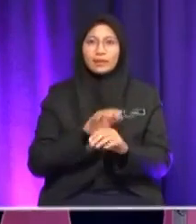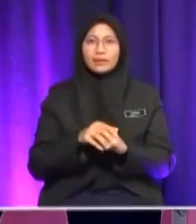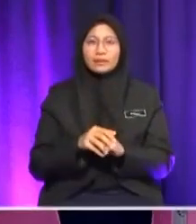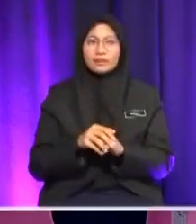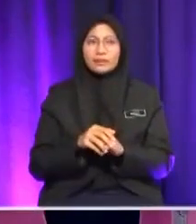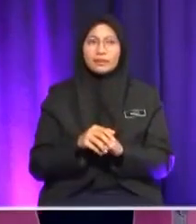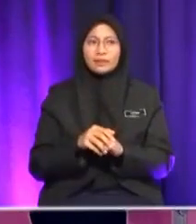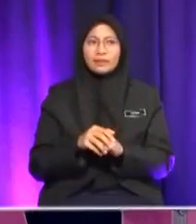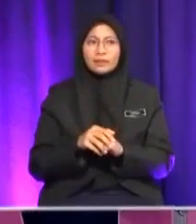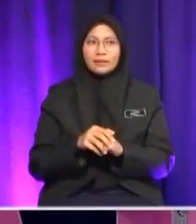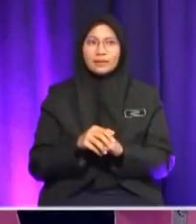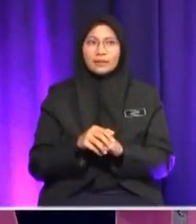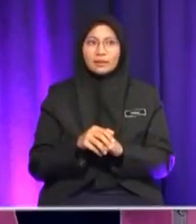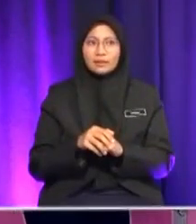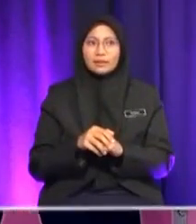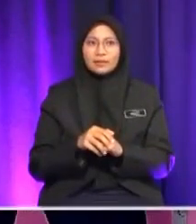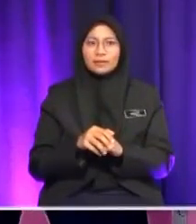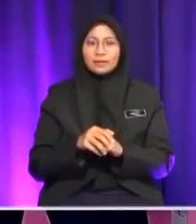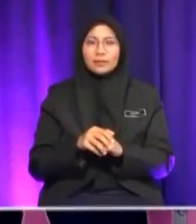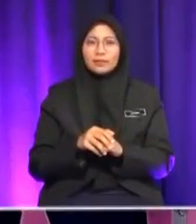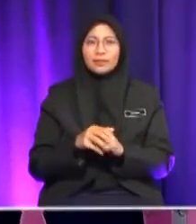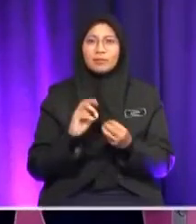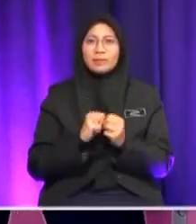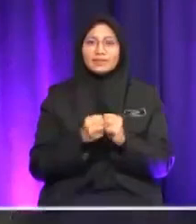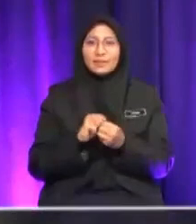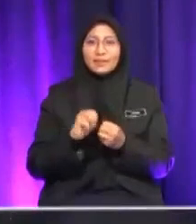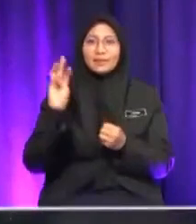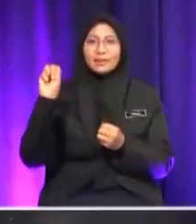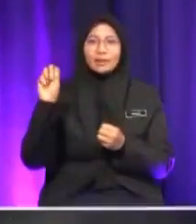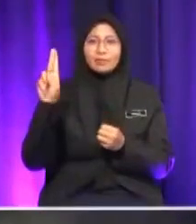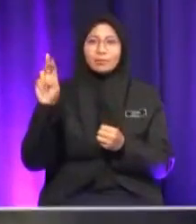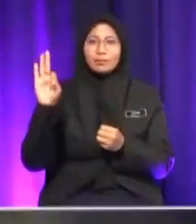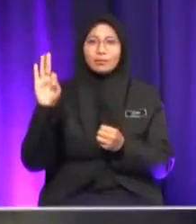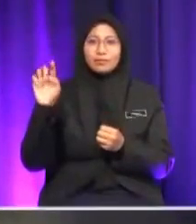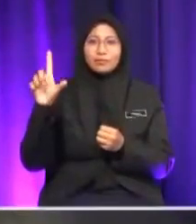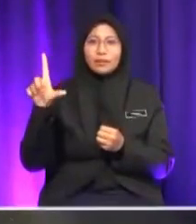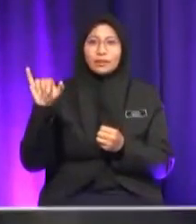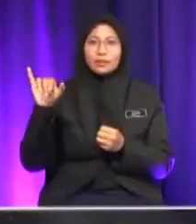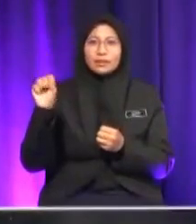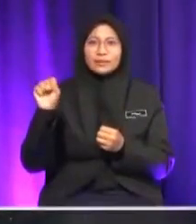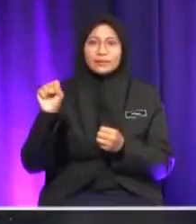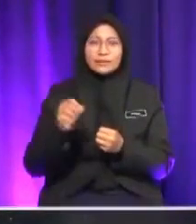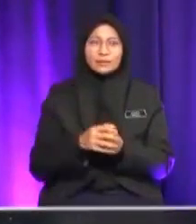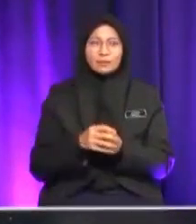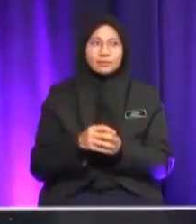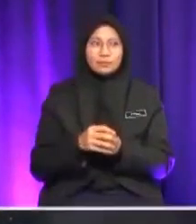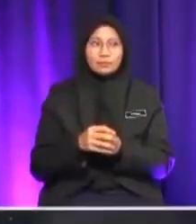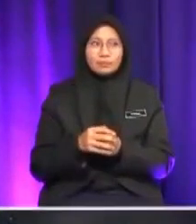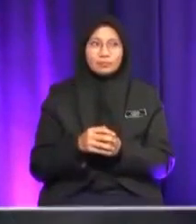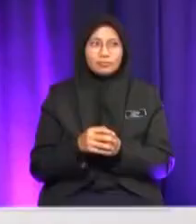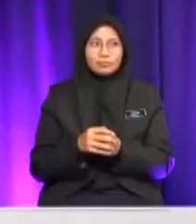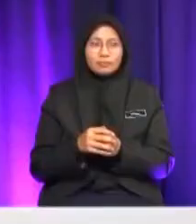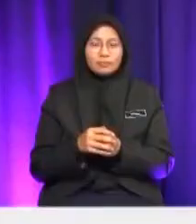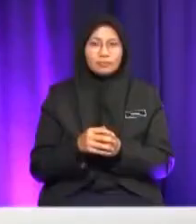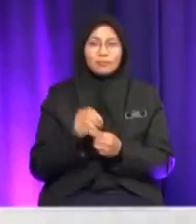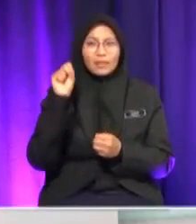kita nak mengatasi masalah muflis? Siapa nak cuba dulu? Silakan, siapa murid yang nak cuba? Okey, Subhanu. Okey,